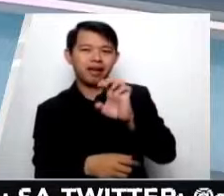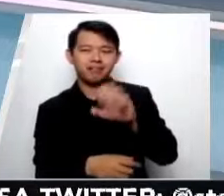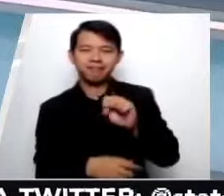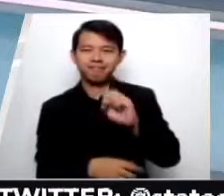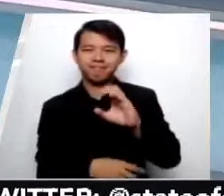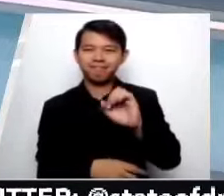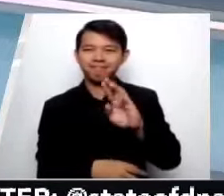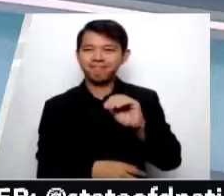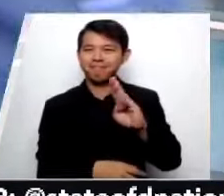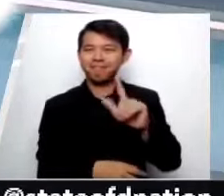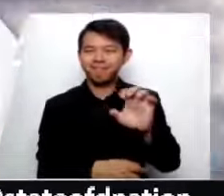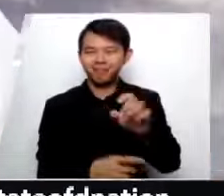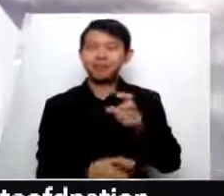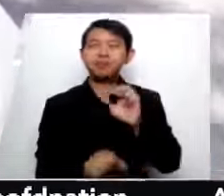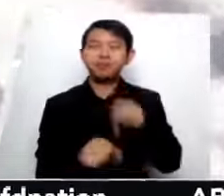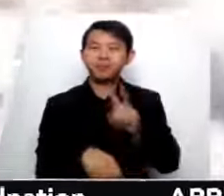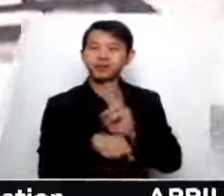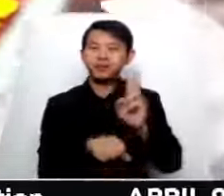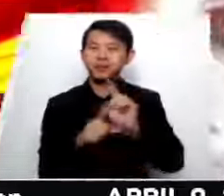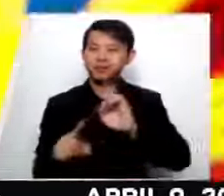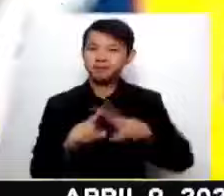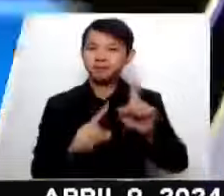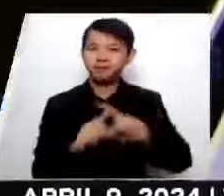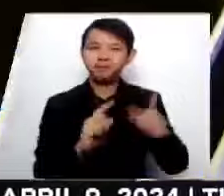report si Katrina Son.